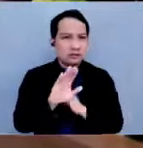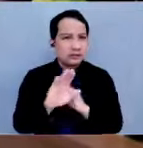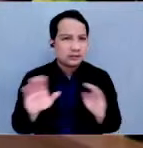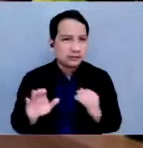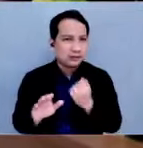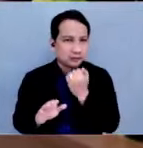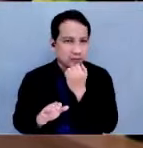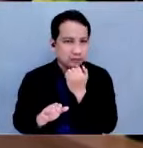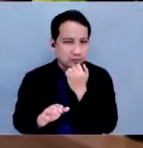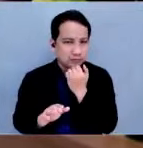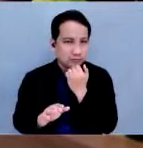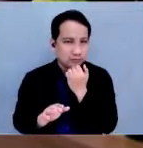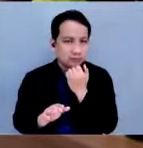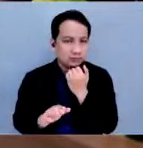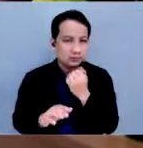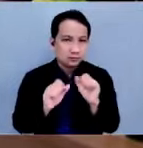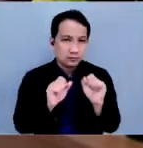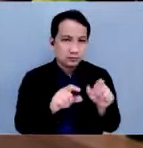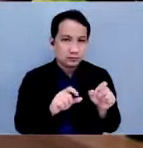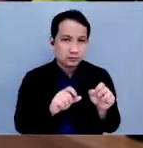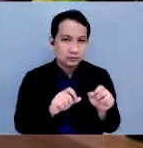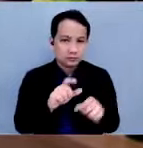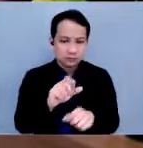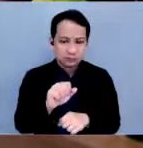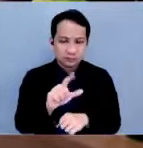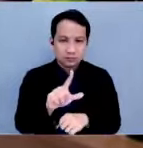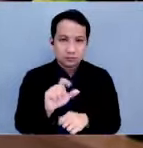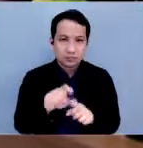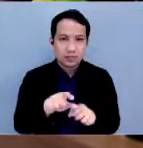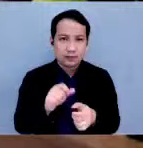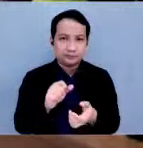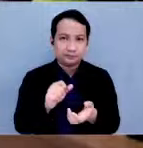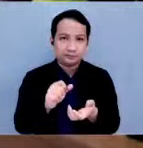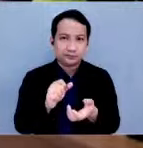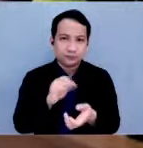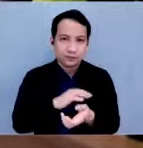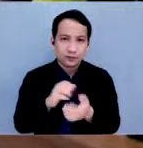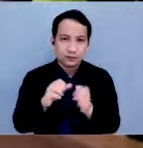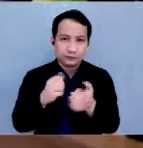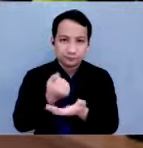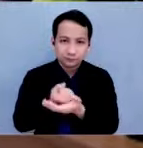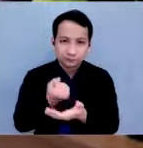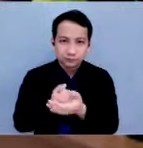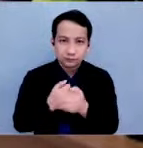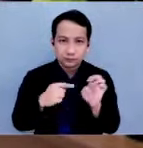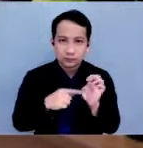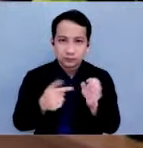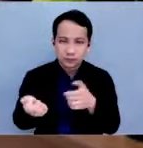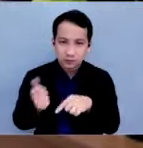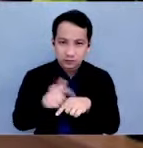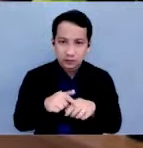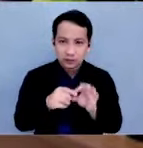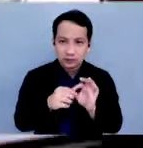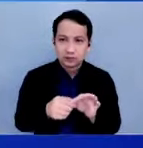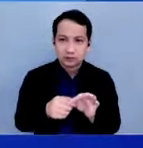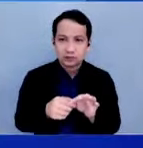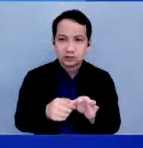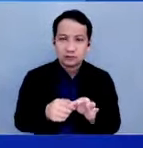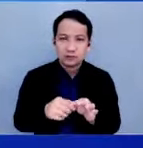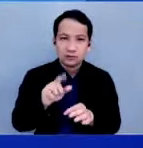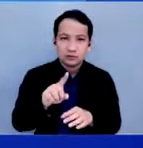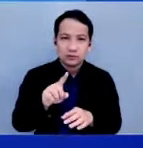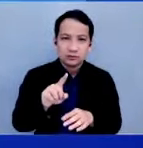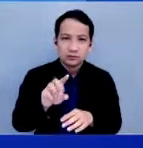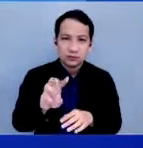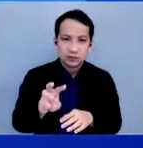Ang sales commission ay bahagi ng wages o sweldo ng isang empleyado. Ayon sa Article 116 ng Labor